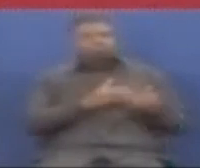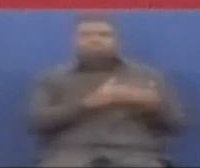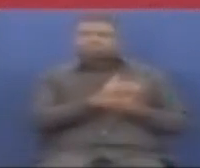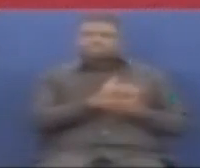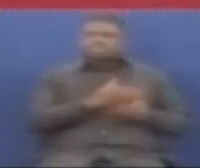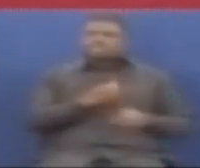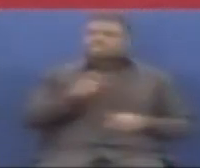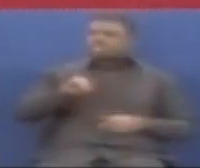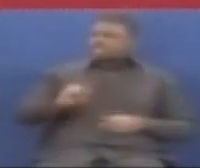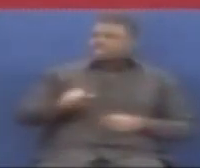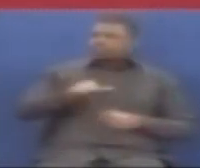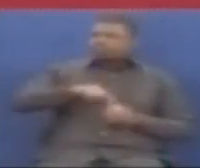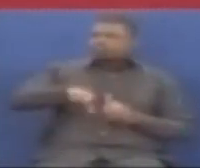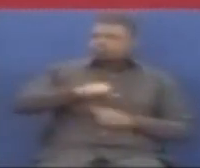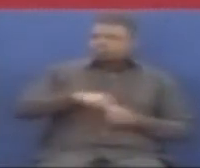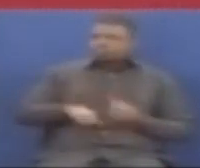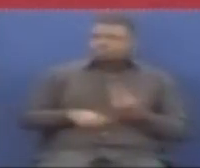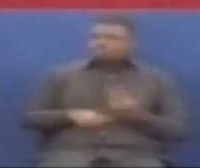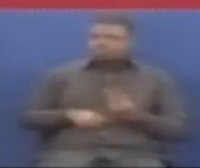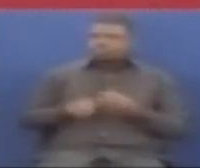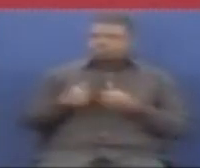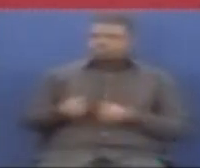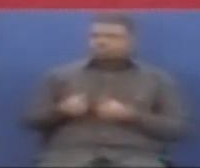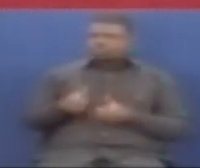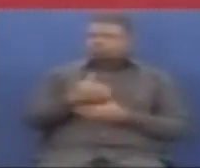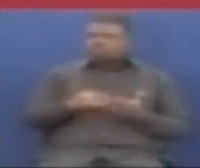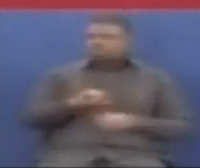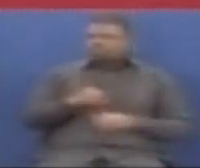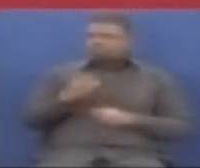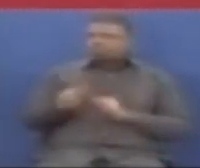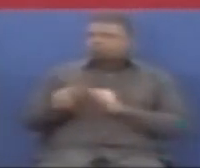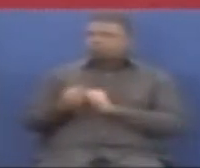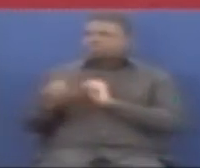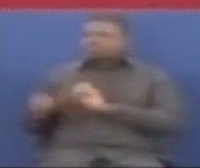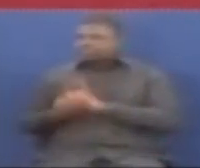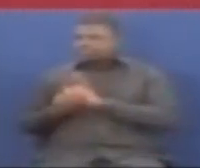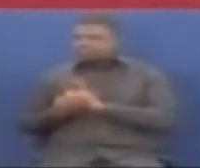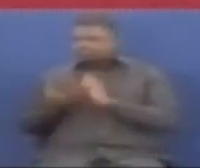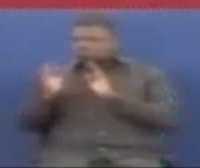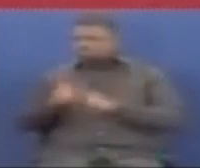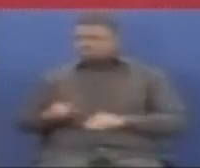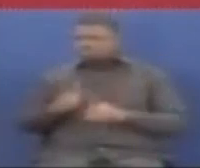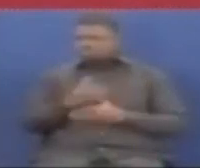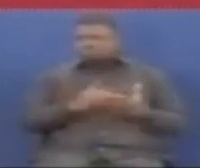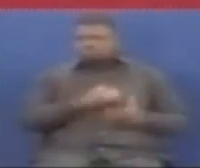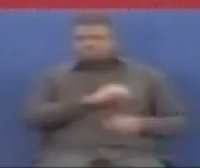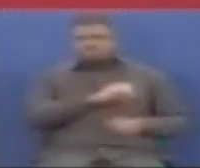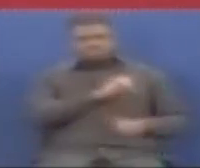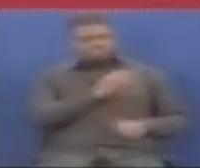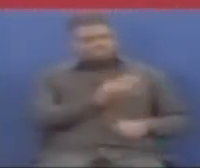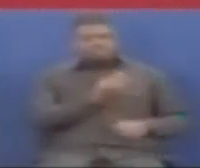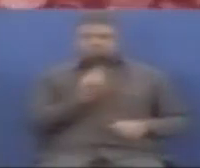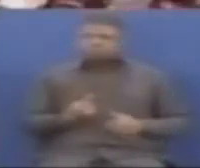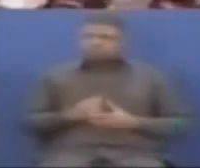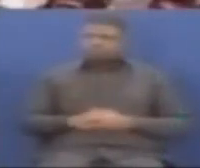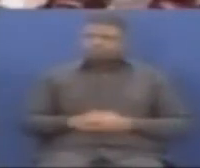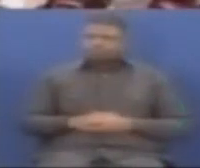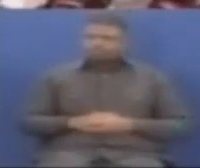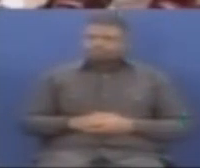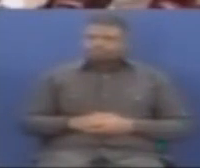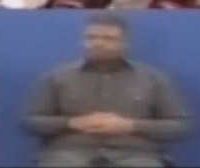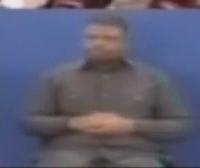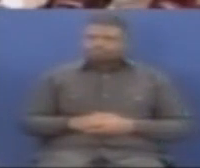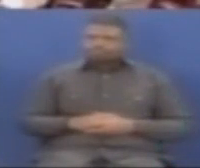ya tatu mzunguko wa pili unaotarajiwa kuanza mwezi Julai 2019 na kukamilika mwezi Juni 2021.